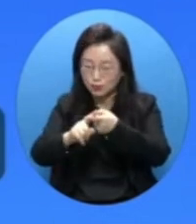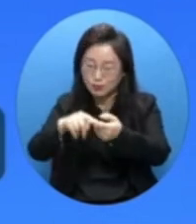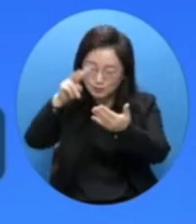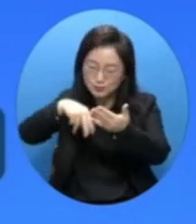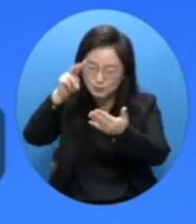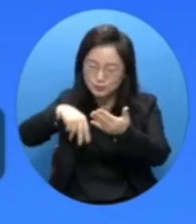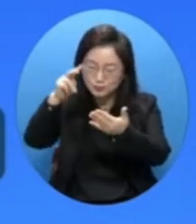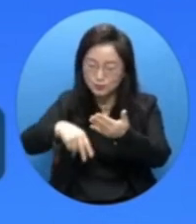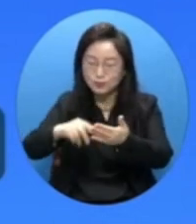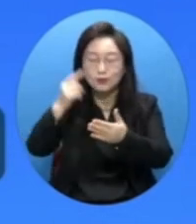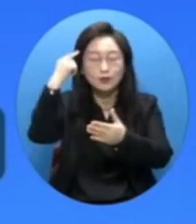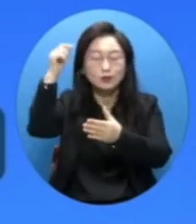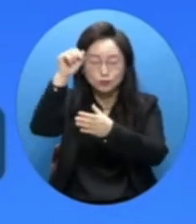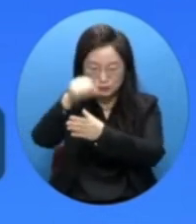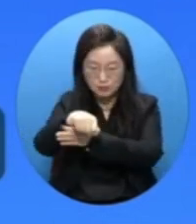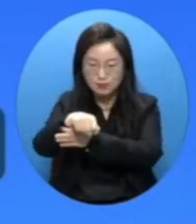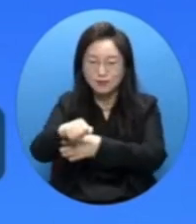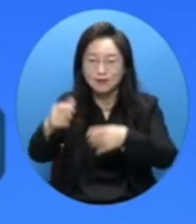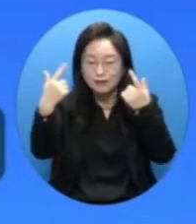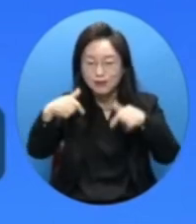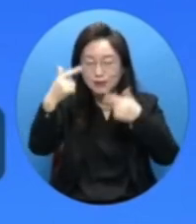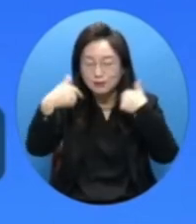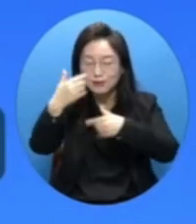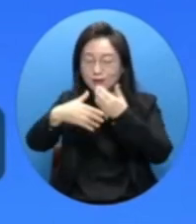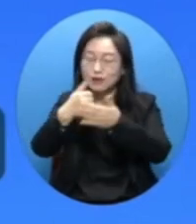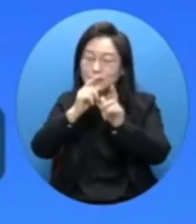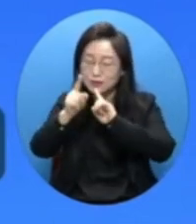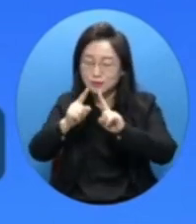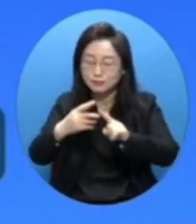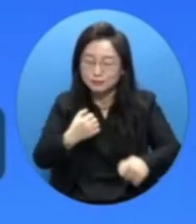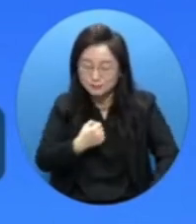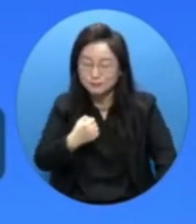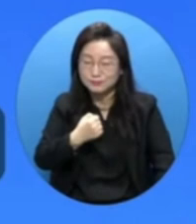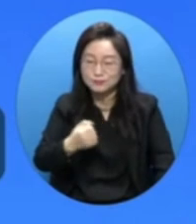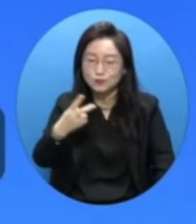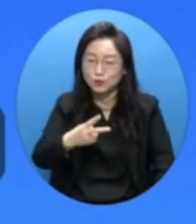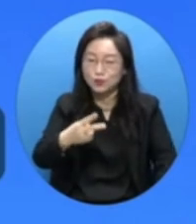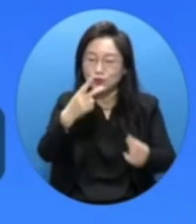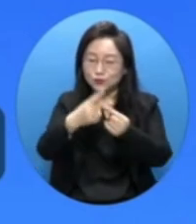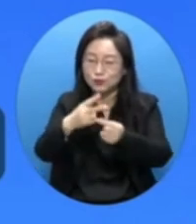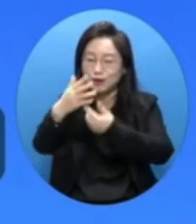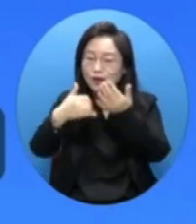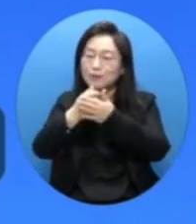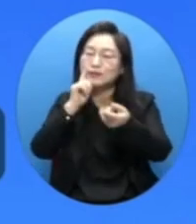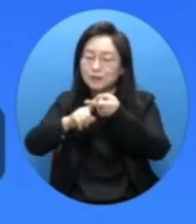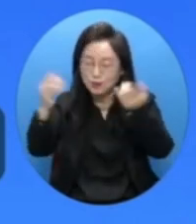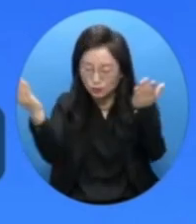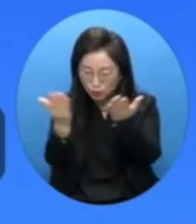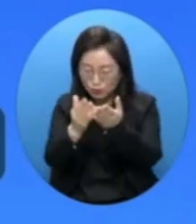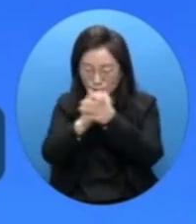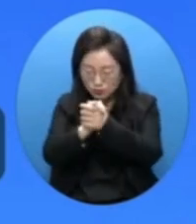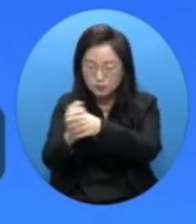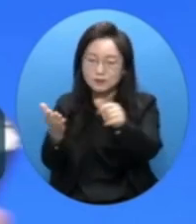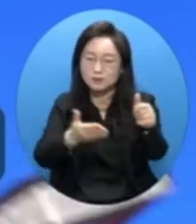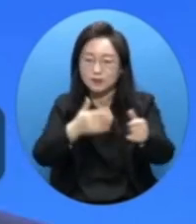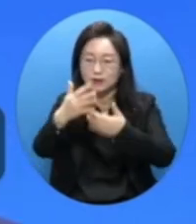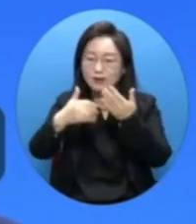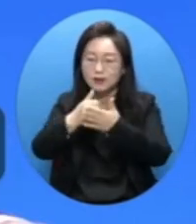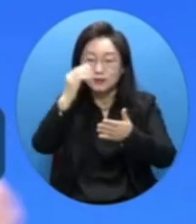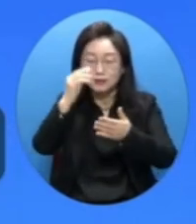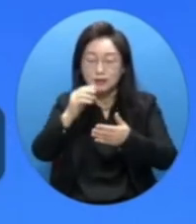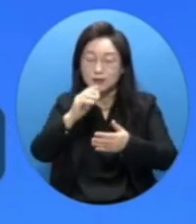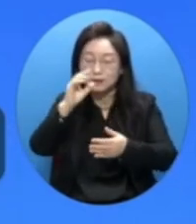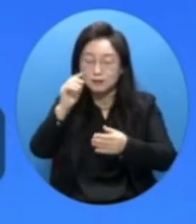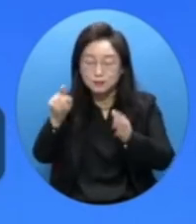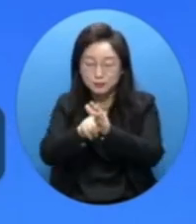날마다 말씀을 읽고 묵상하면서 말씀과 동의하고 그리고 나가서 둘째로 말씀을 붙잡고 기도하기 바랍니다 나가서 성에 충만을